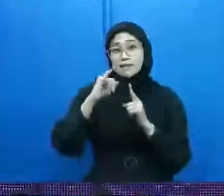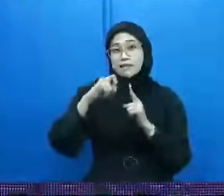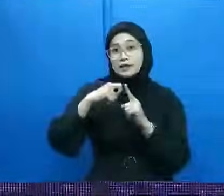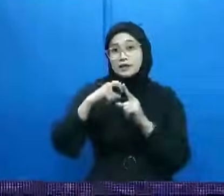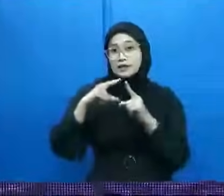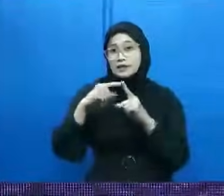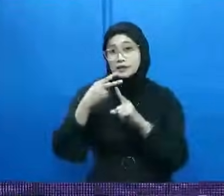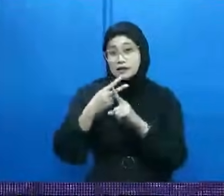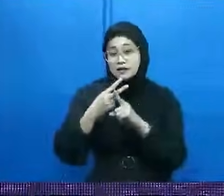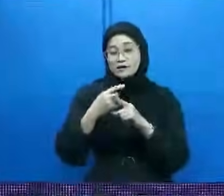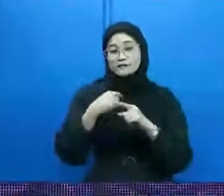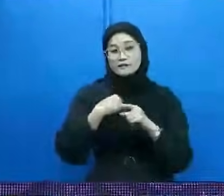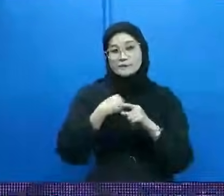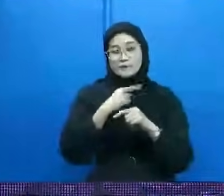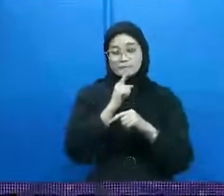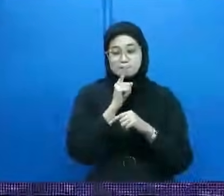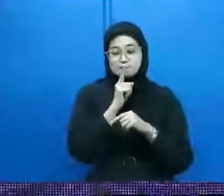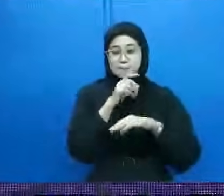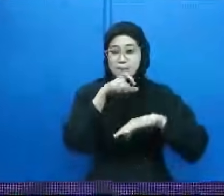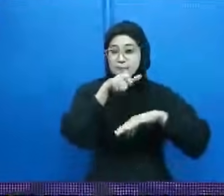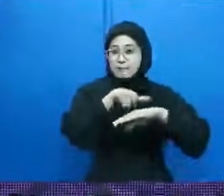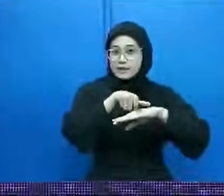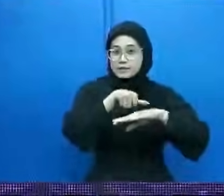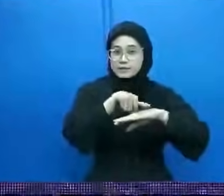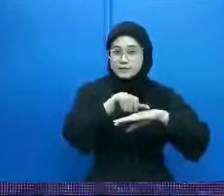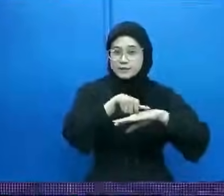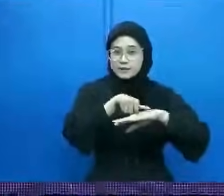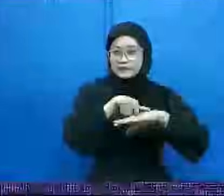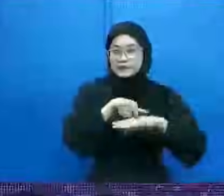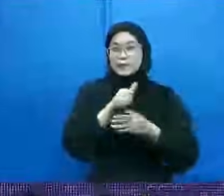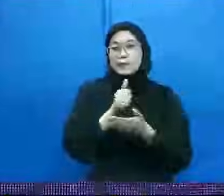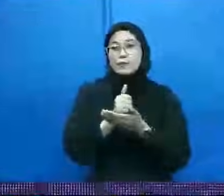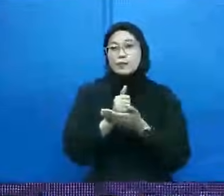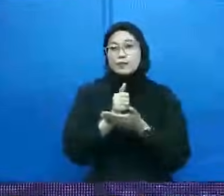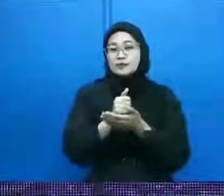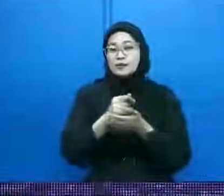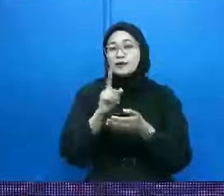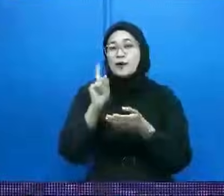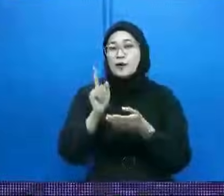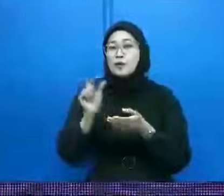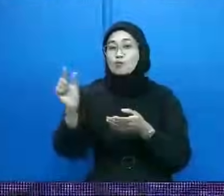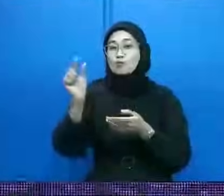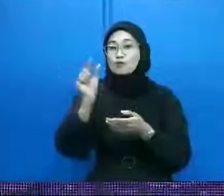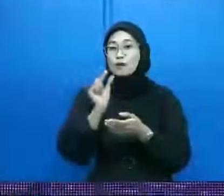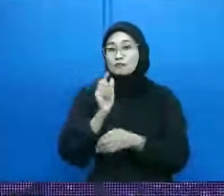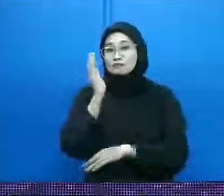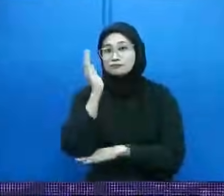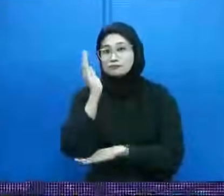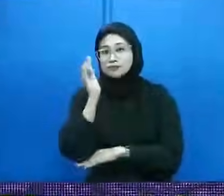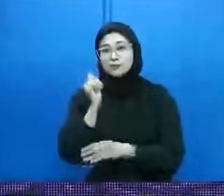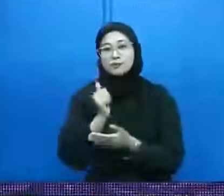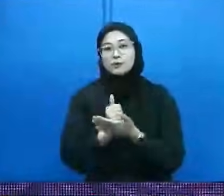berada di masjid dan saya tidak menerima ta'lim selama Ramadan ini. Saya sudah berniat di Ramadan